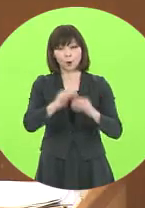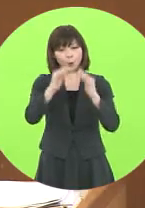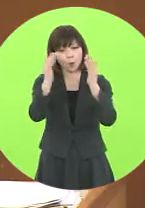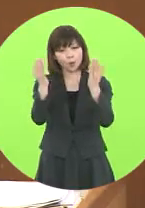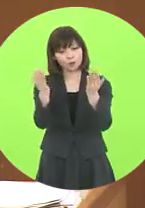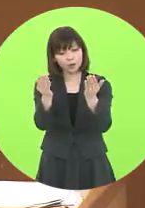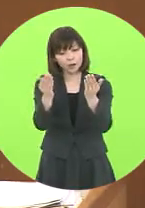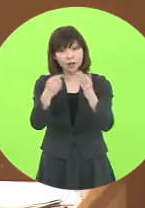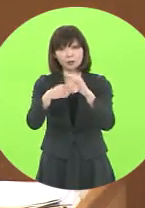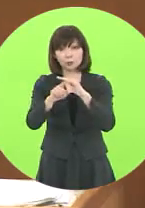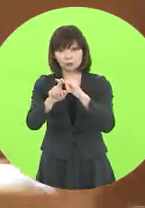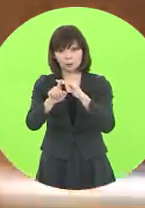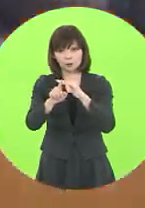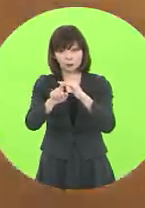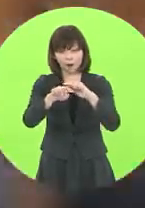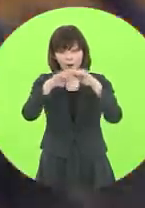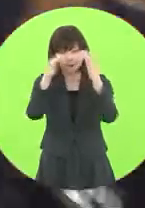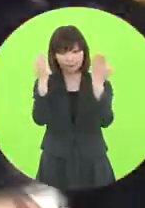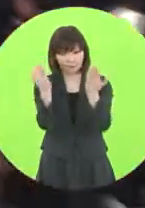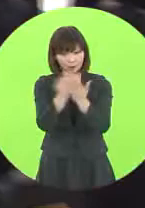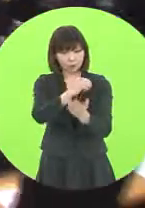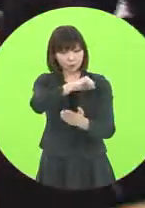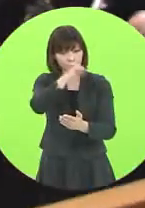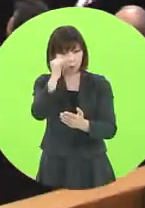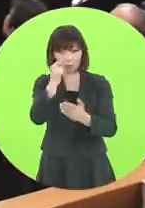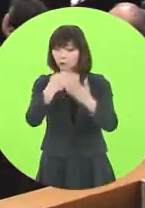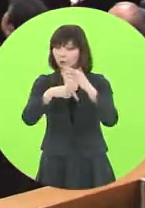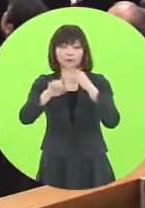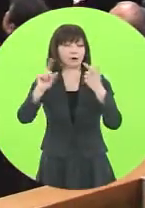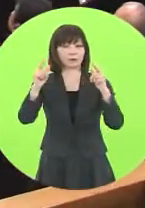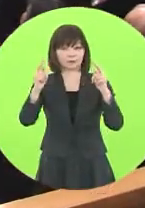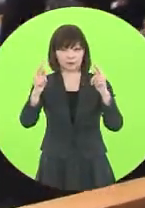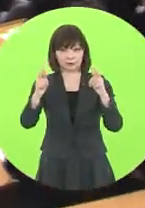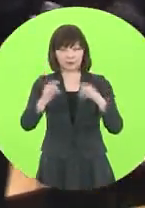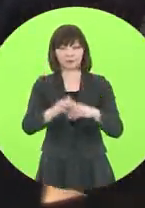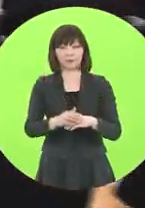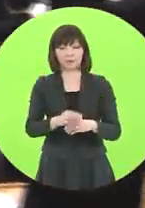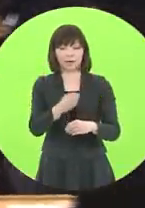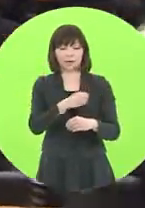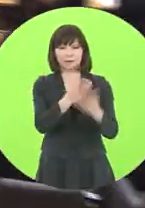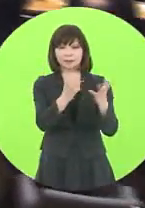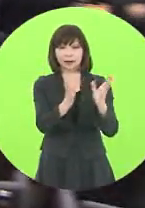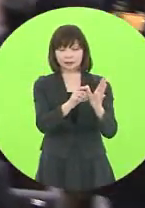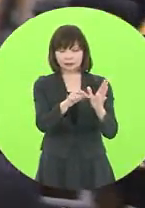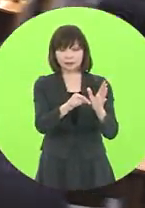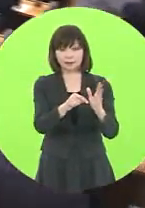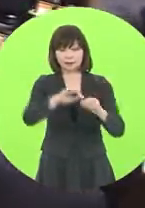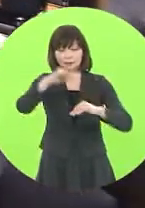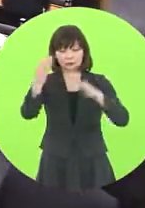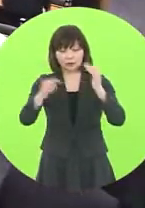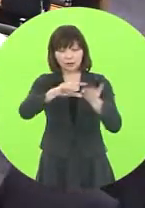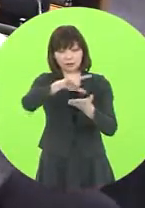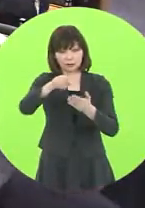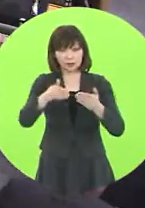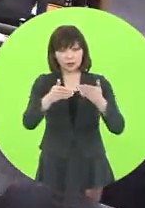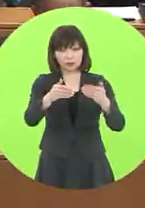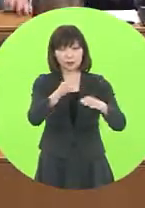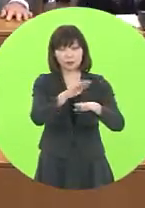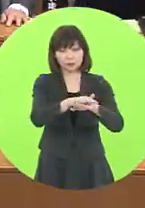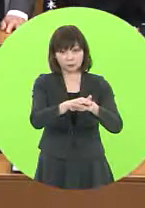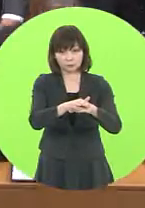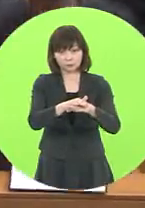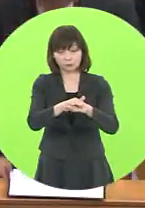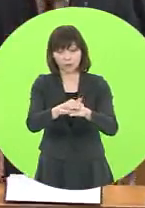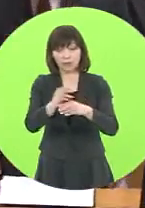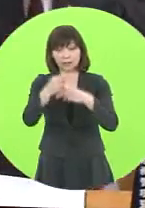ねですから決して完璧ではないということです。委員会では中山間地域の振興策や広島県版